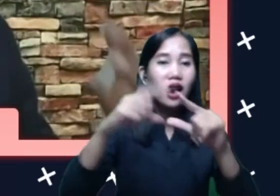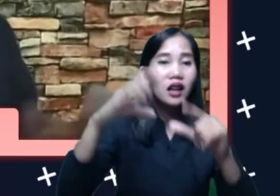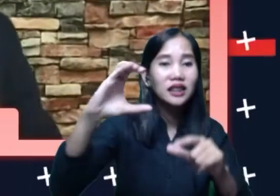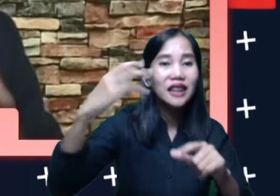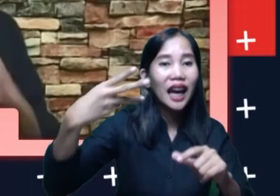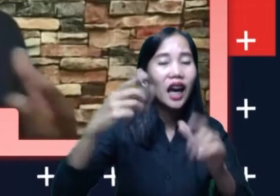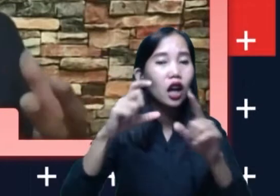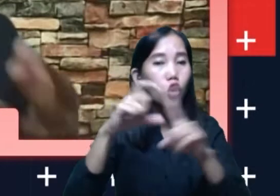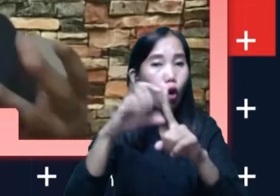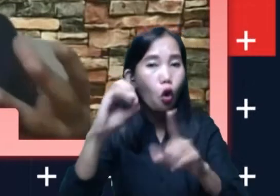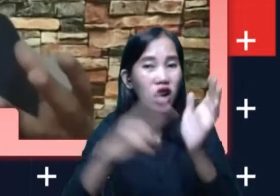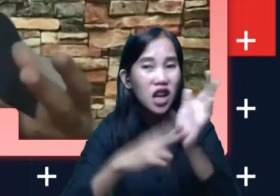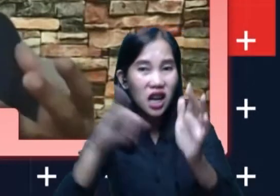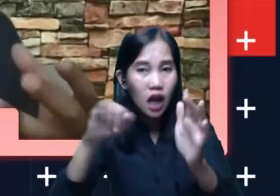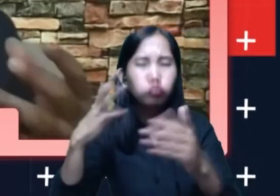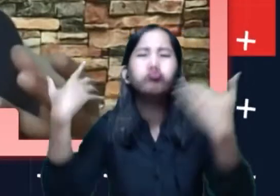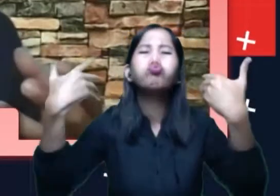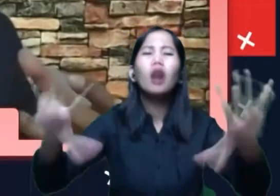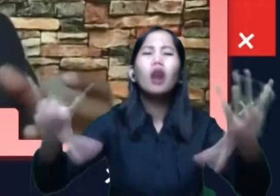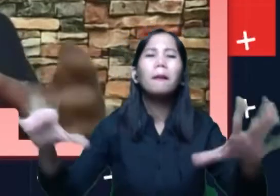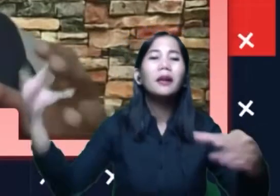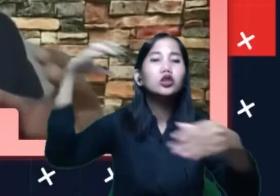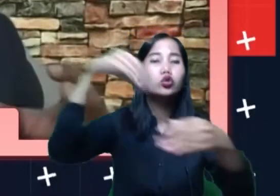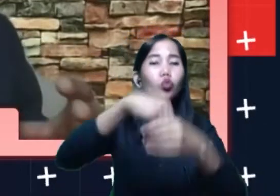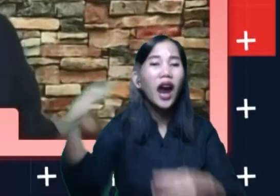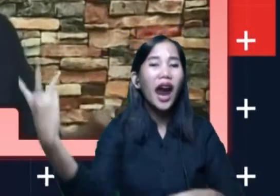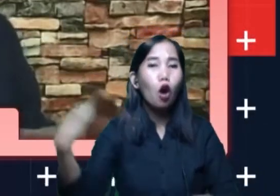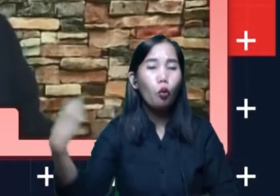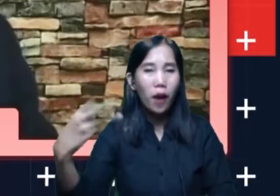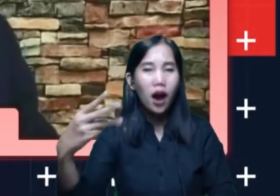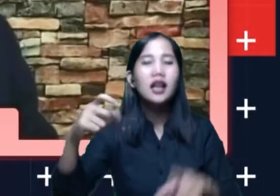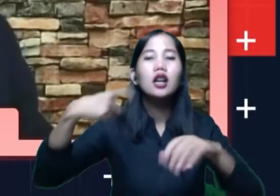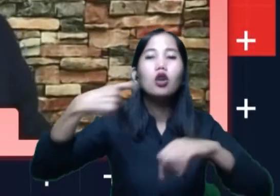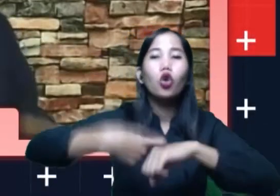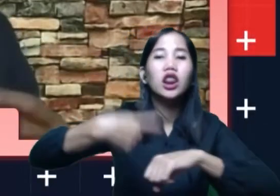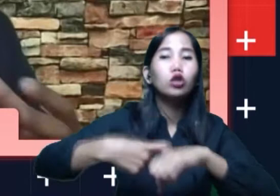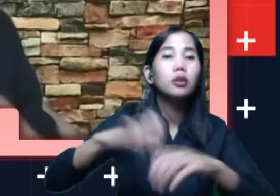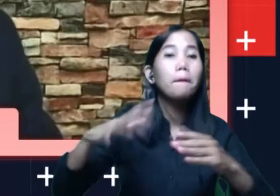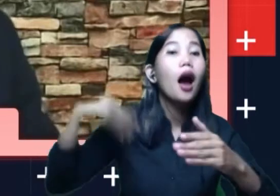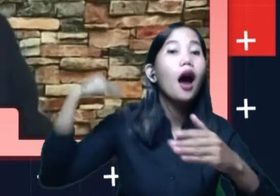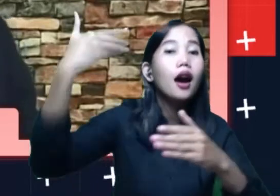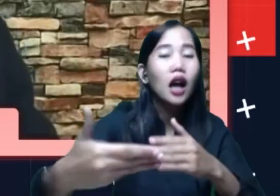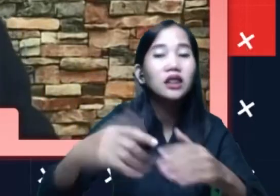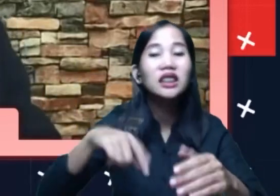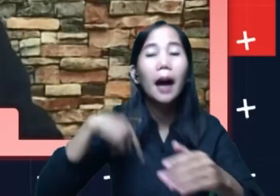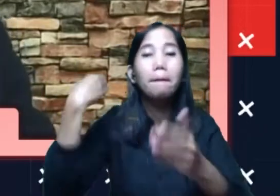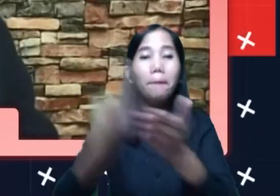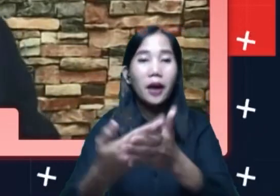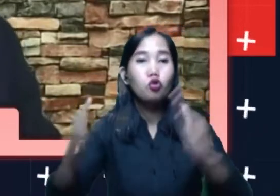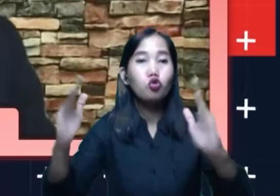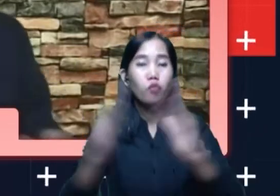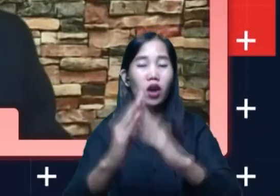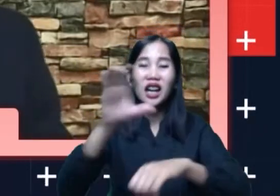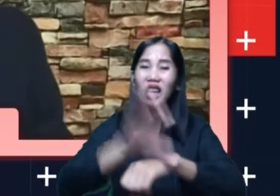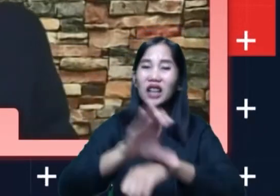pada saat itu di abad yang mula-mula, maka para rasul pun membuat suatu sistem tertentu agar